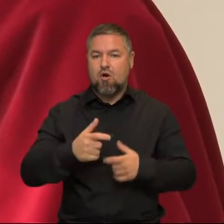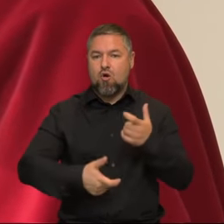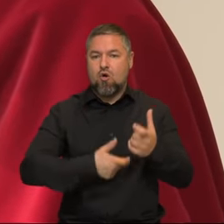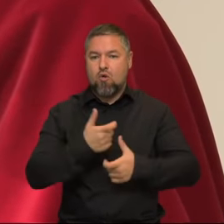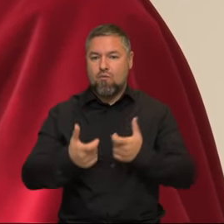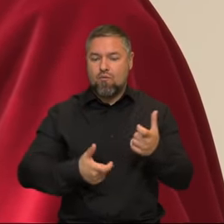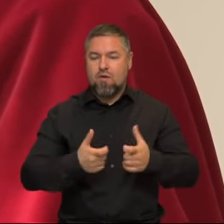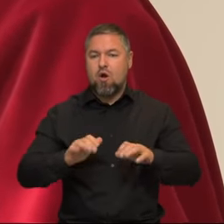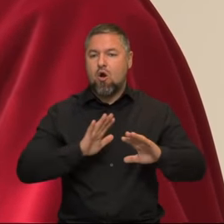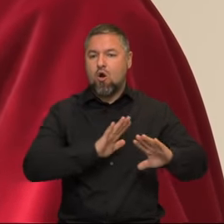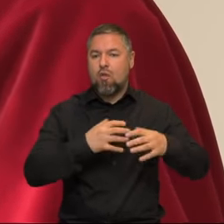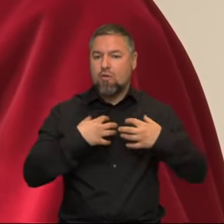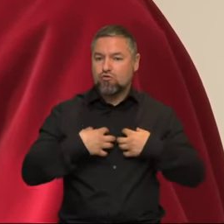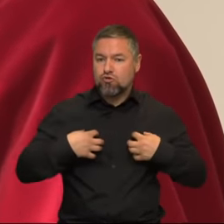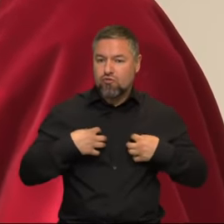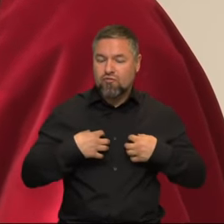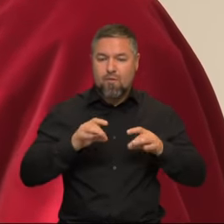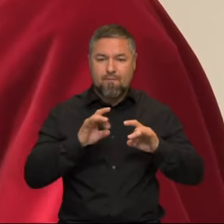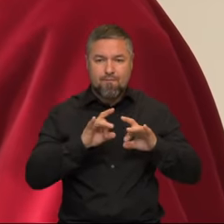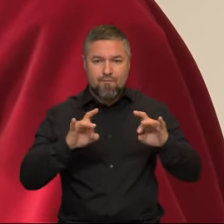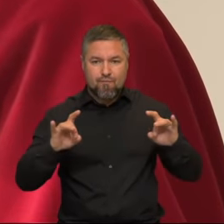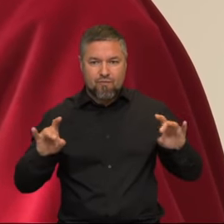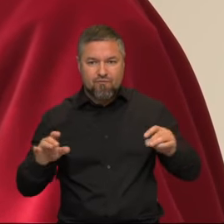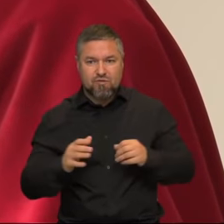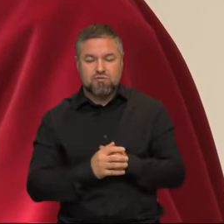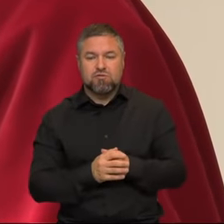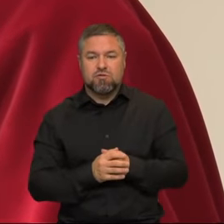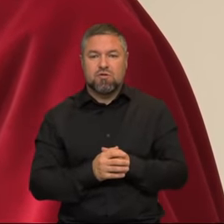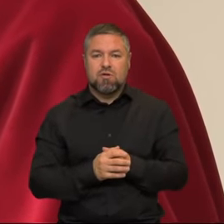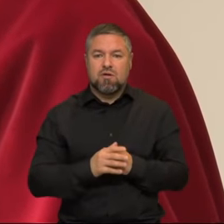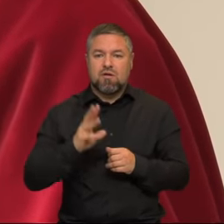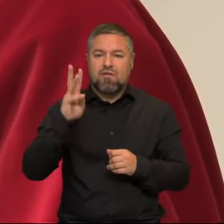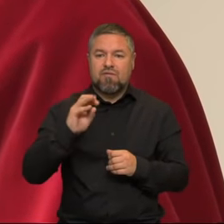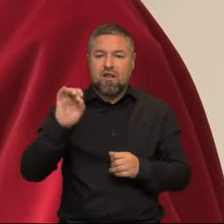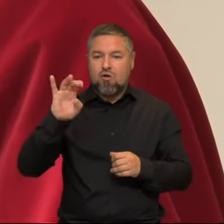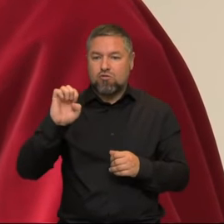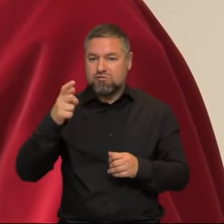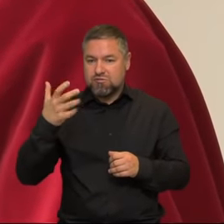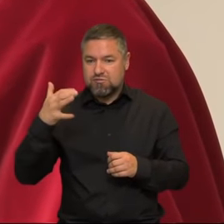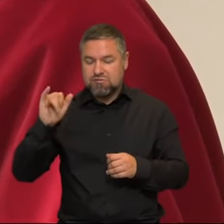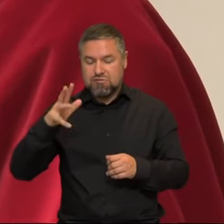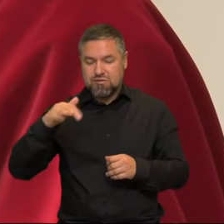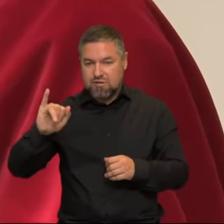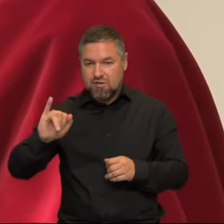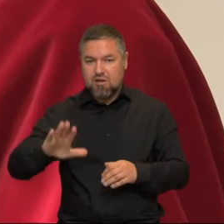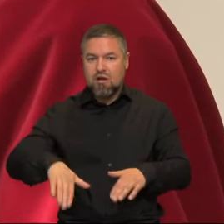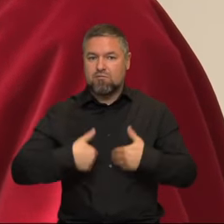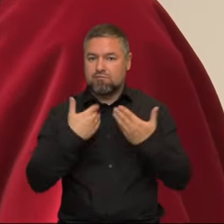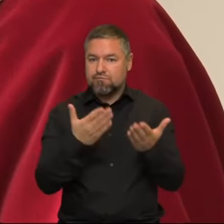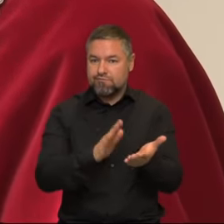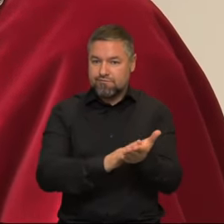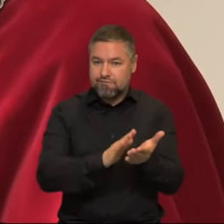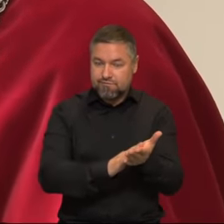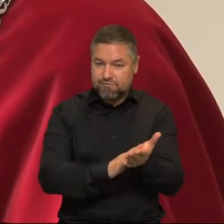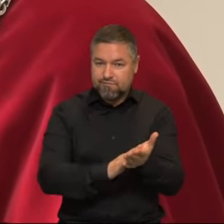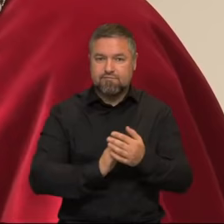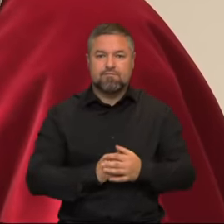Procesowej i Ochrony Środowiska, profesora Grzegorza Wielgosińskiego o wręczenie nagrody, a